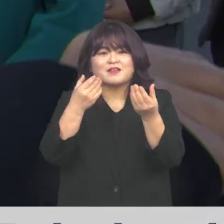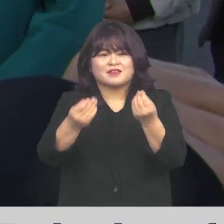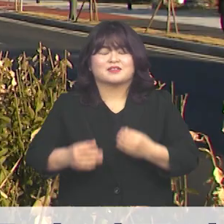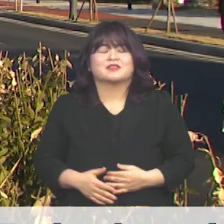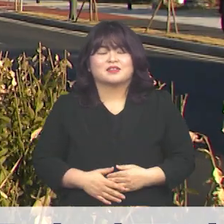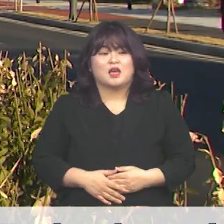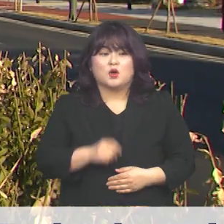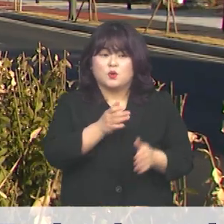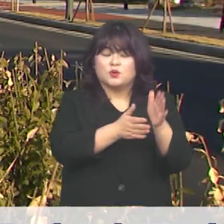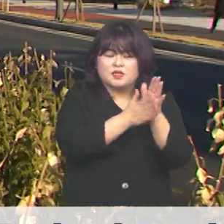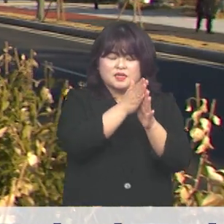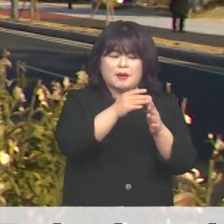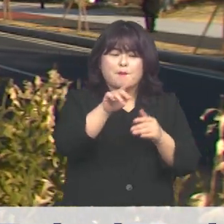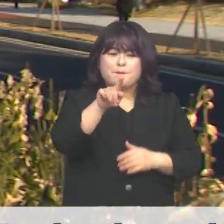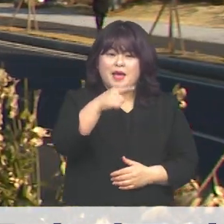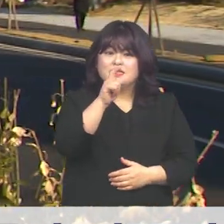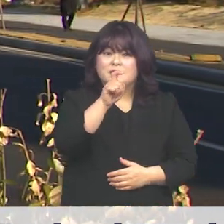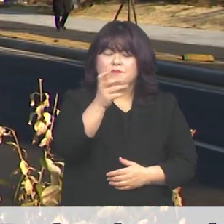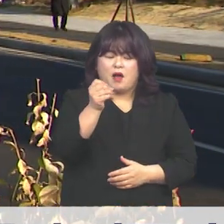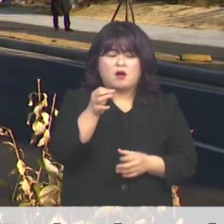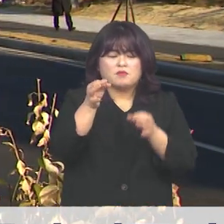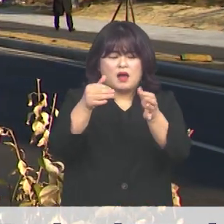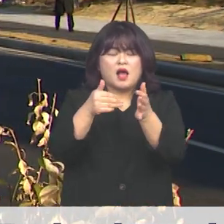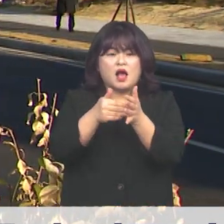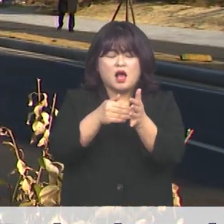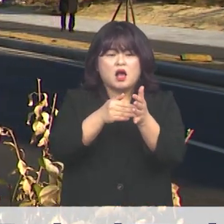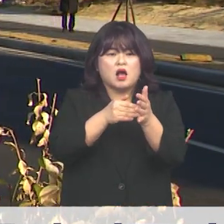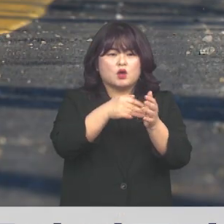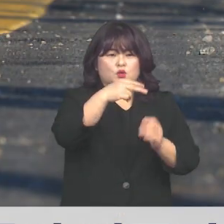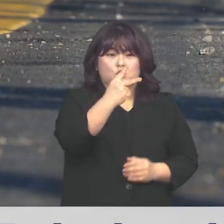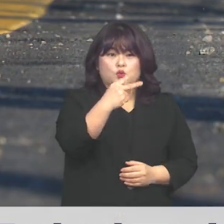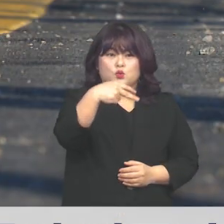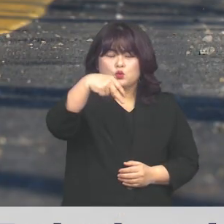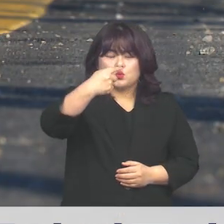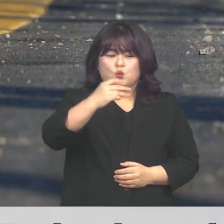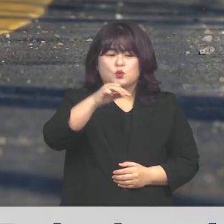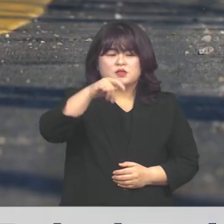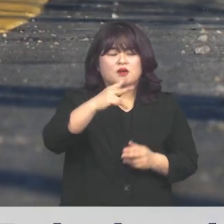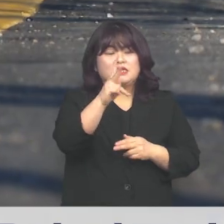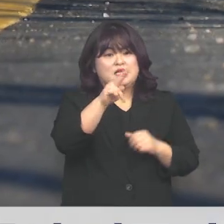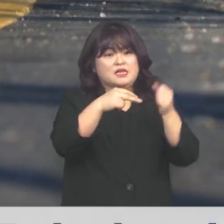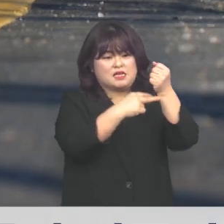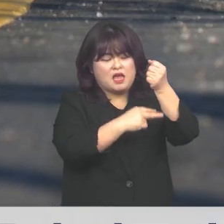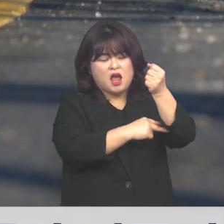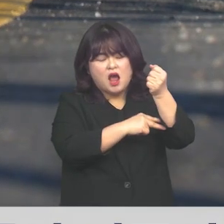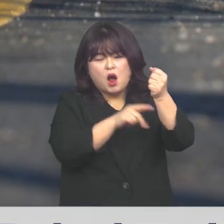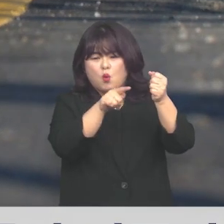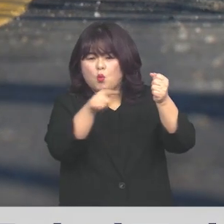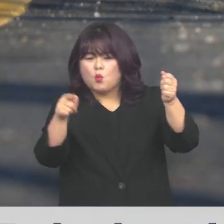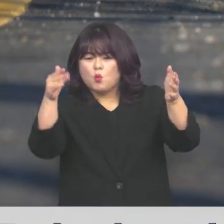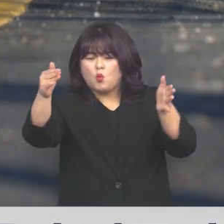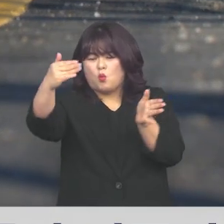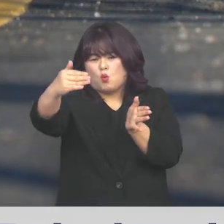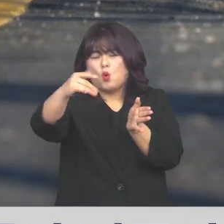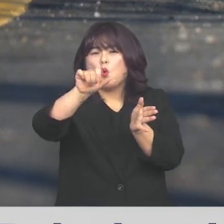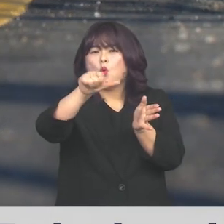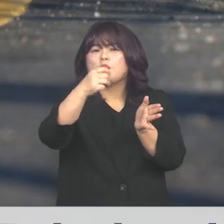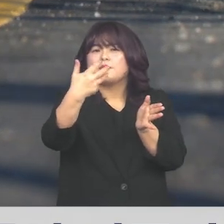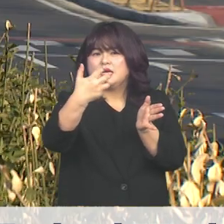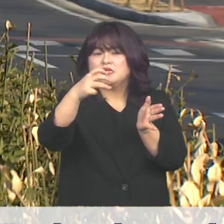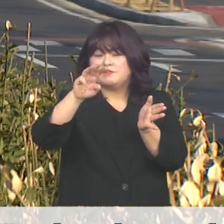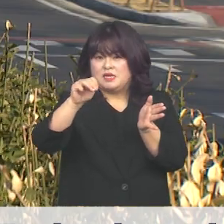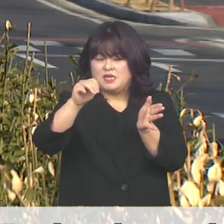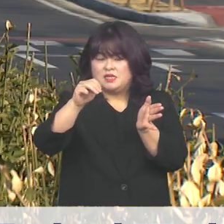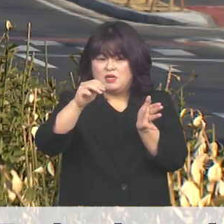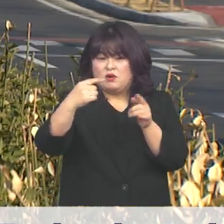점검했습니다. 시는 총 110억 원을 들여 송전 2교에서 국지도 82호선까지 580m 구간을